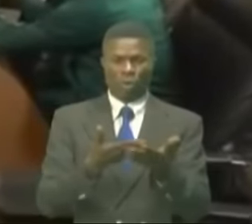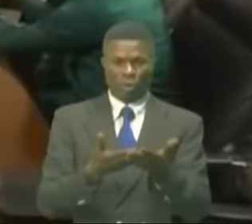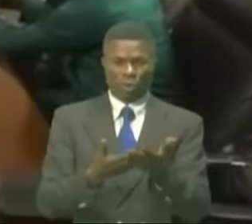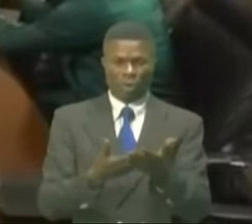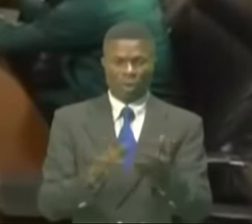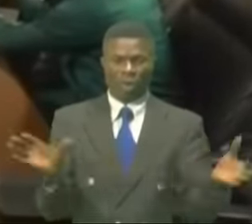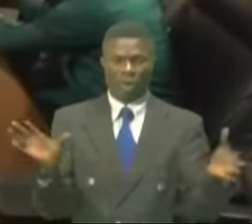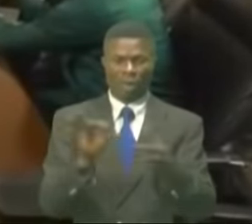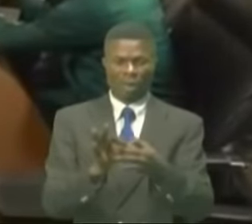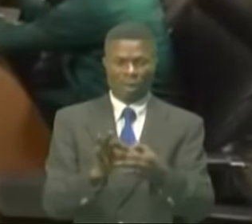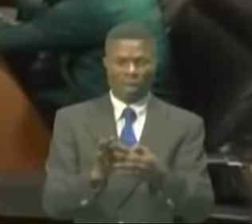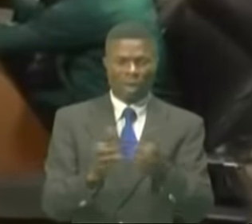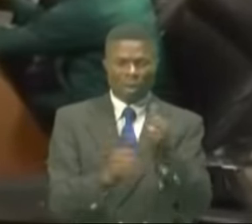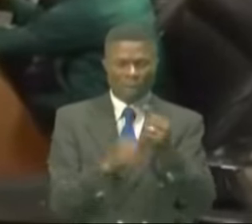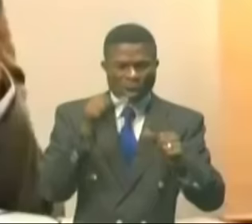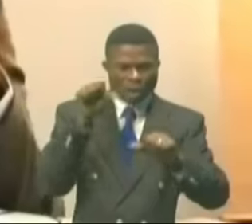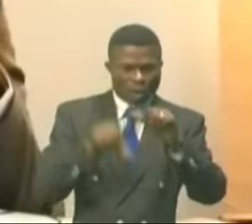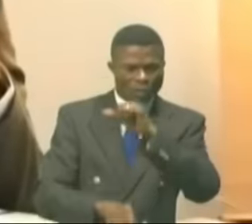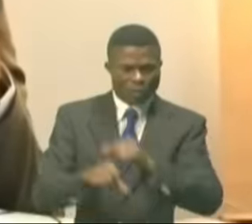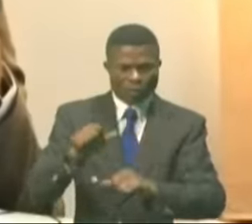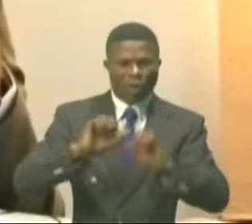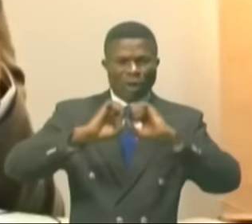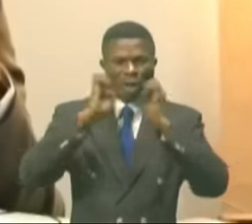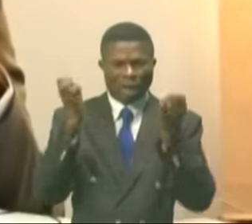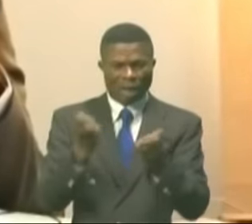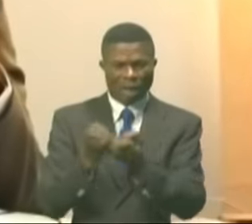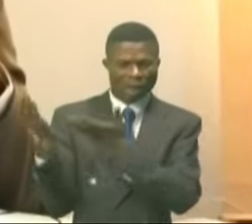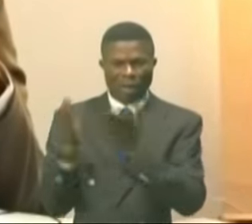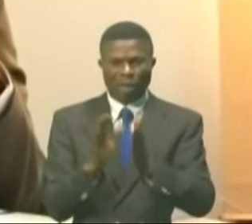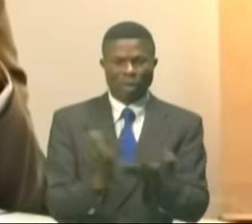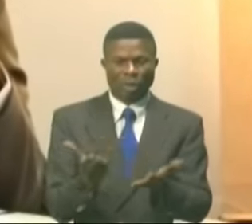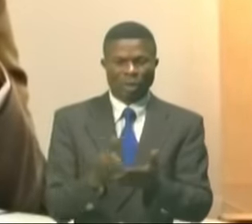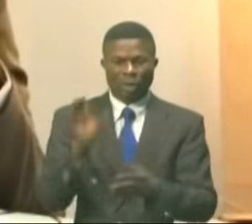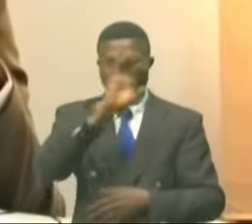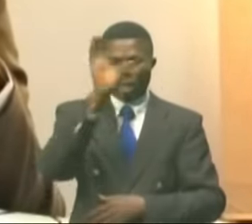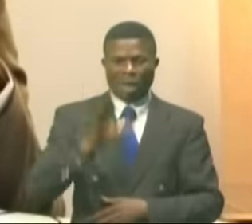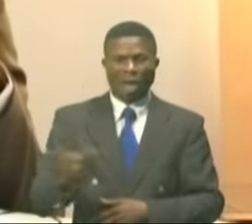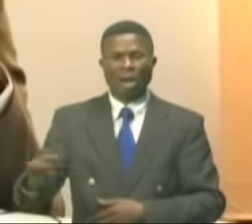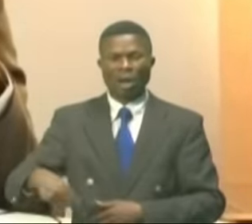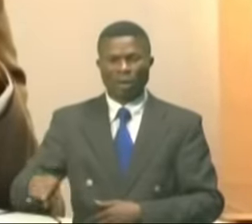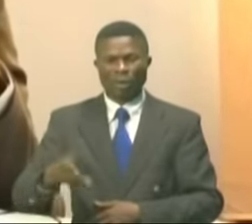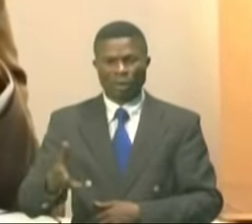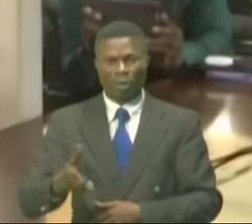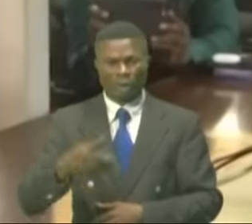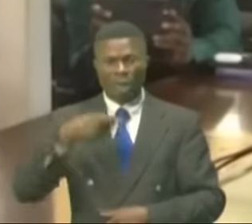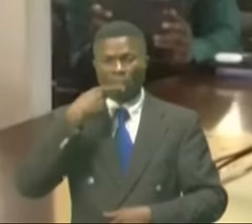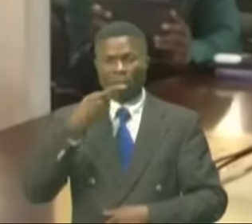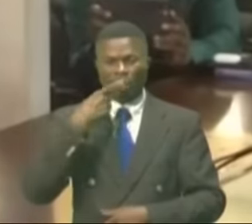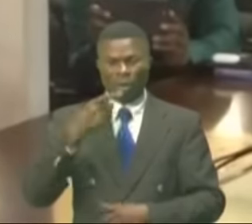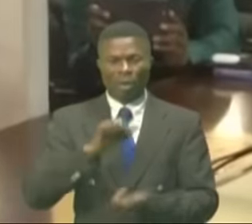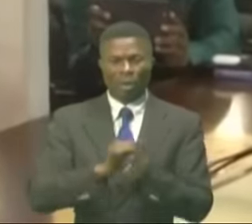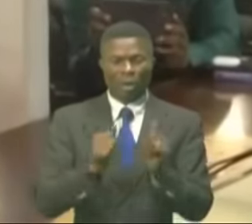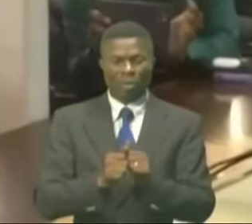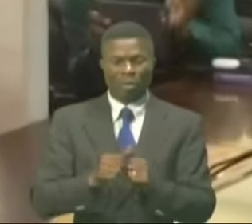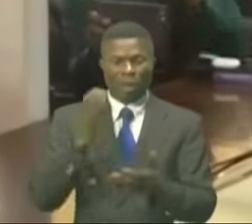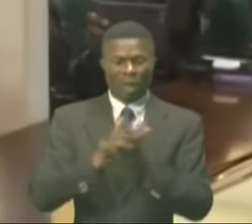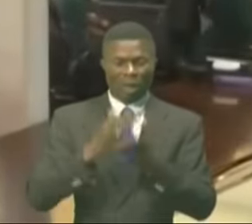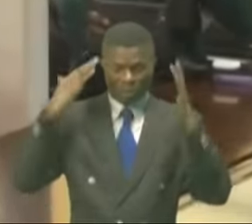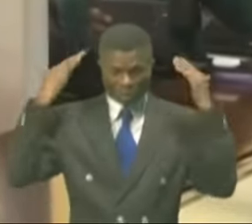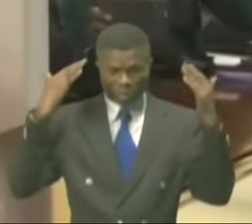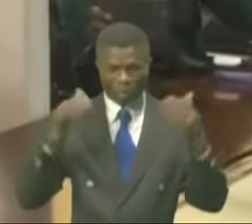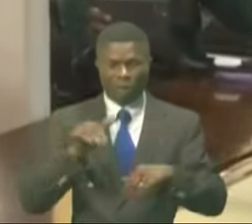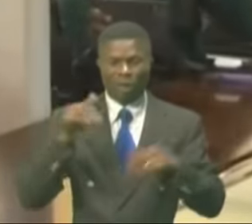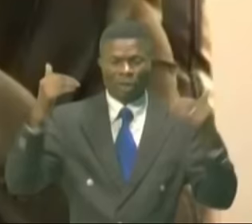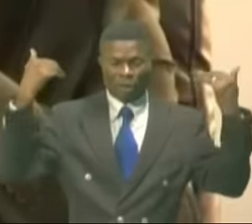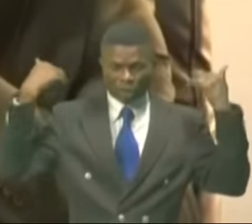joints des intrus au siège de cette entreprise du portefeuille, dans la commune de la Gombe. pour dissiper les zones d'ombre. Le directeur général de